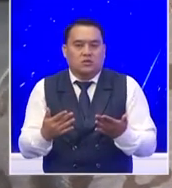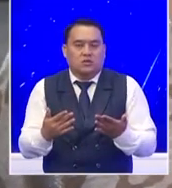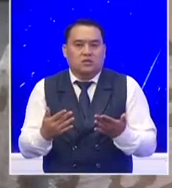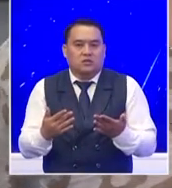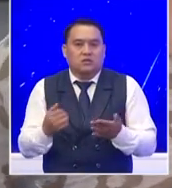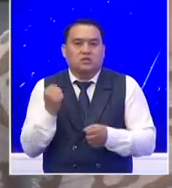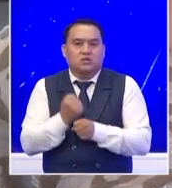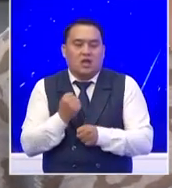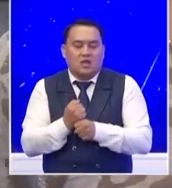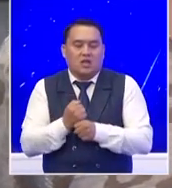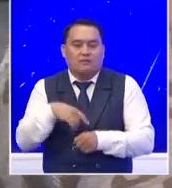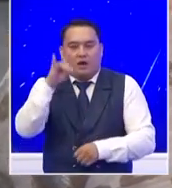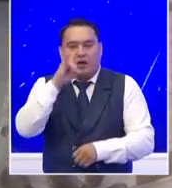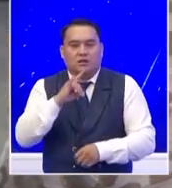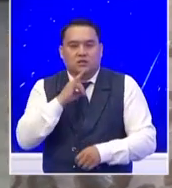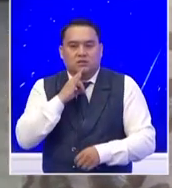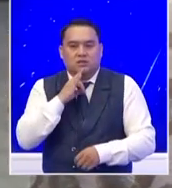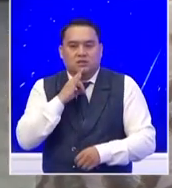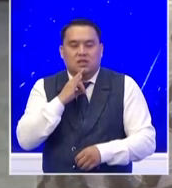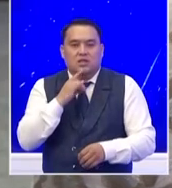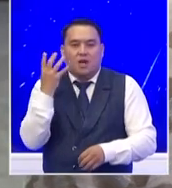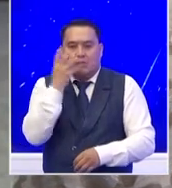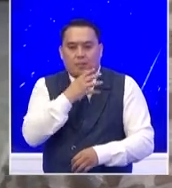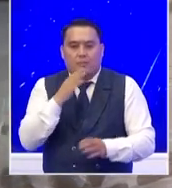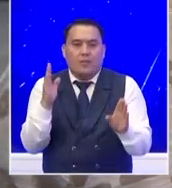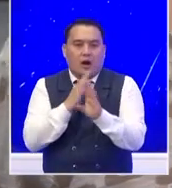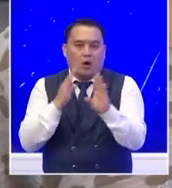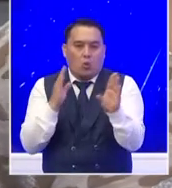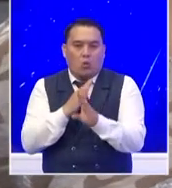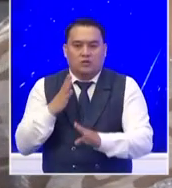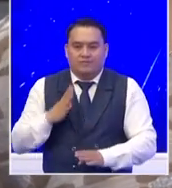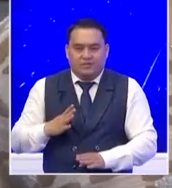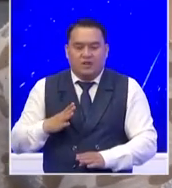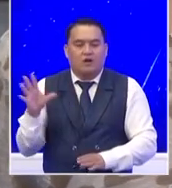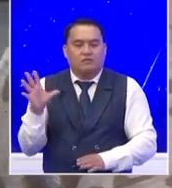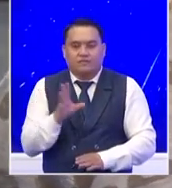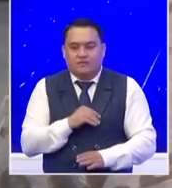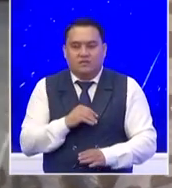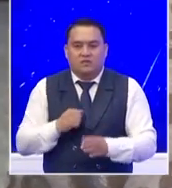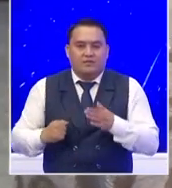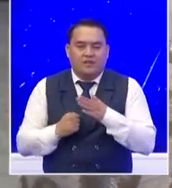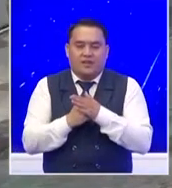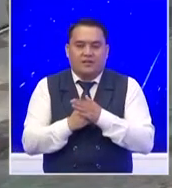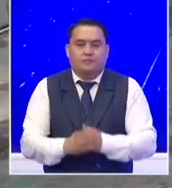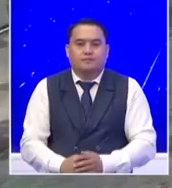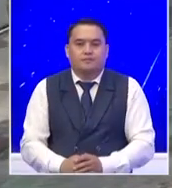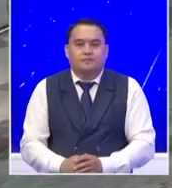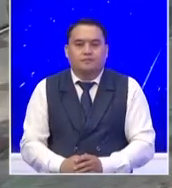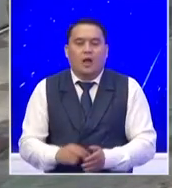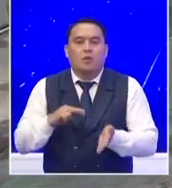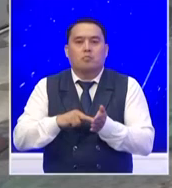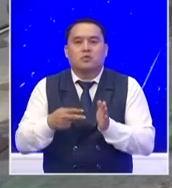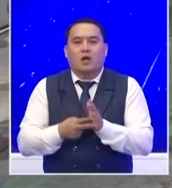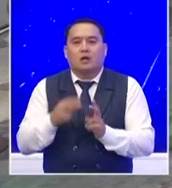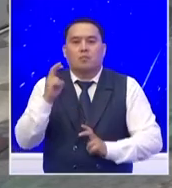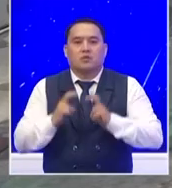и создана для тропического климата. И будет выдерживать все нагрузки в связи с этим. В планах